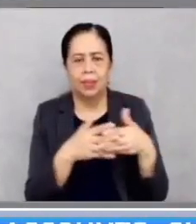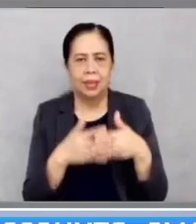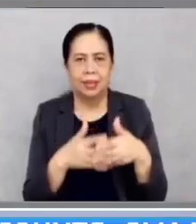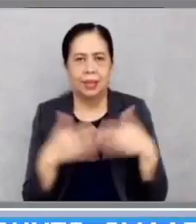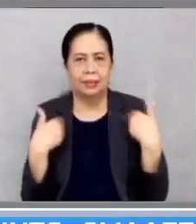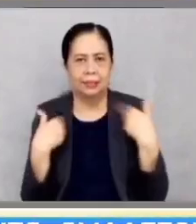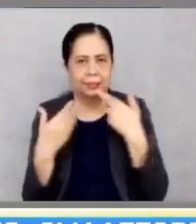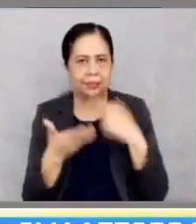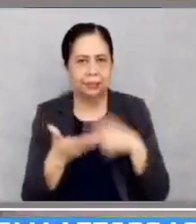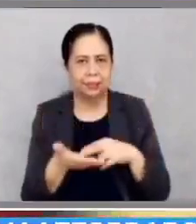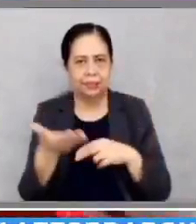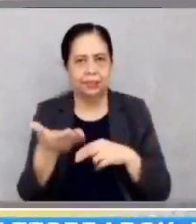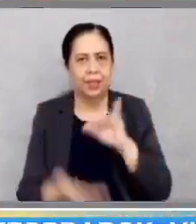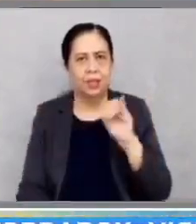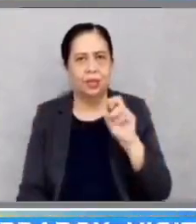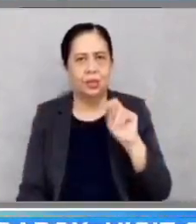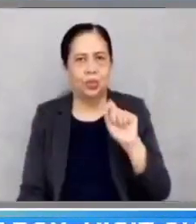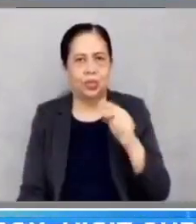Andan.